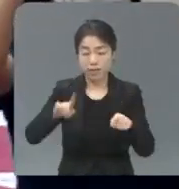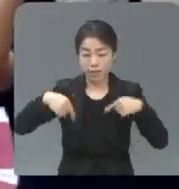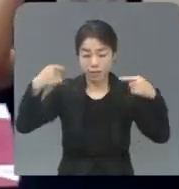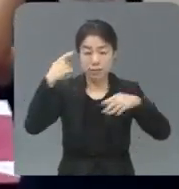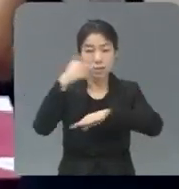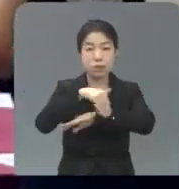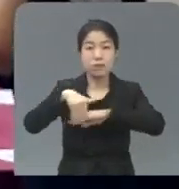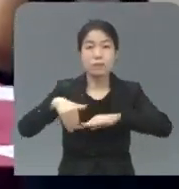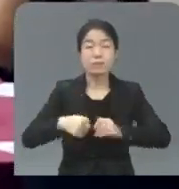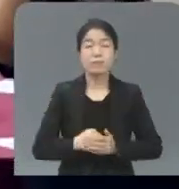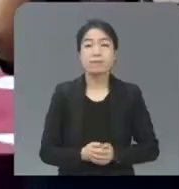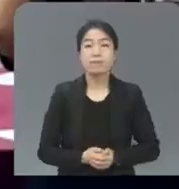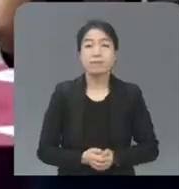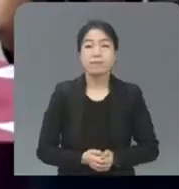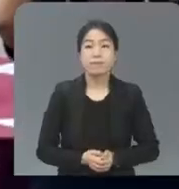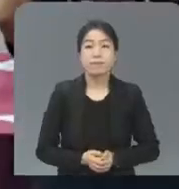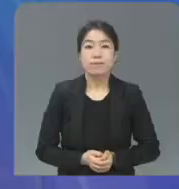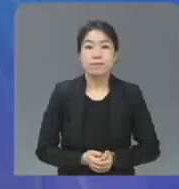됩니다.